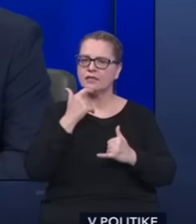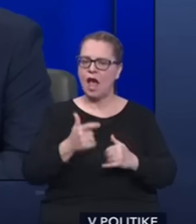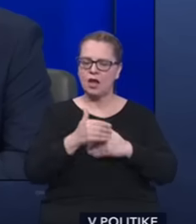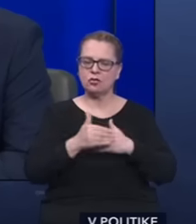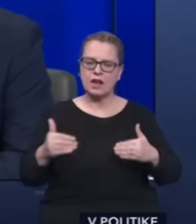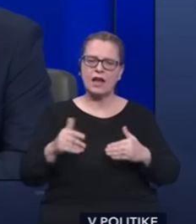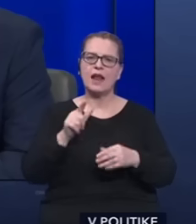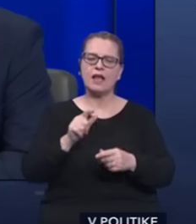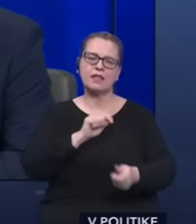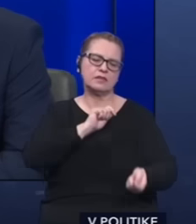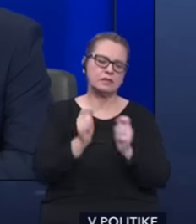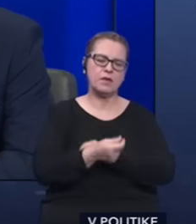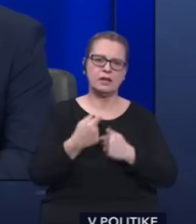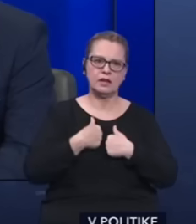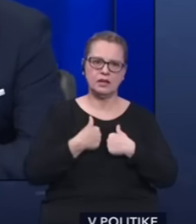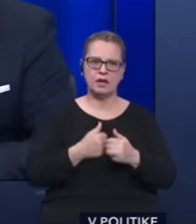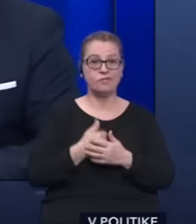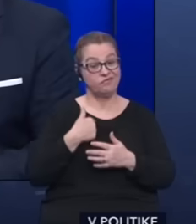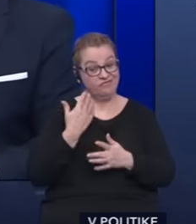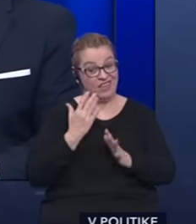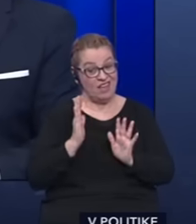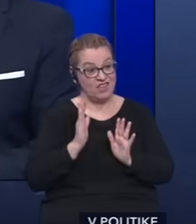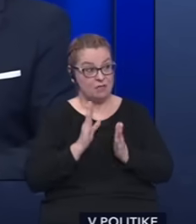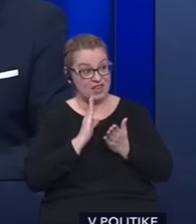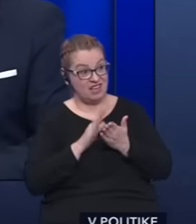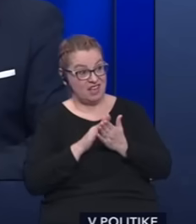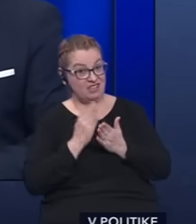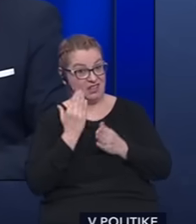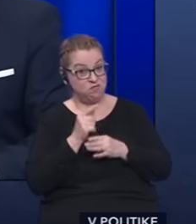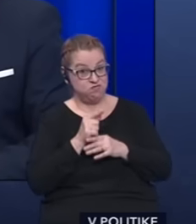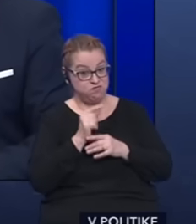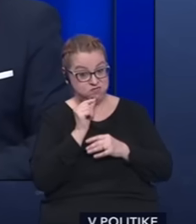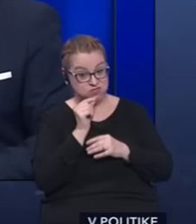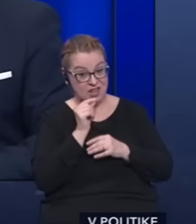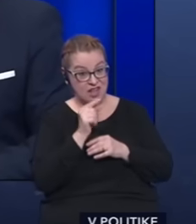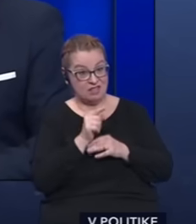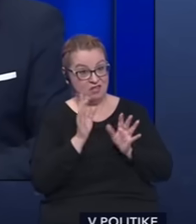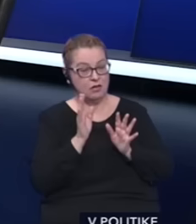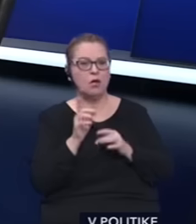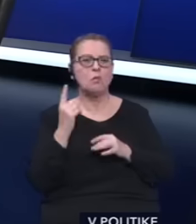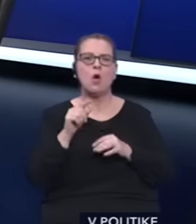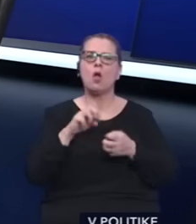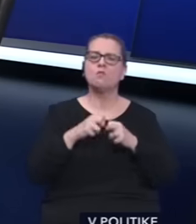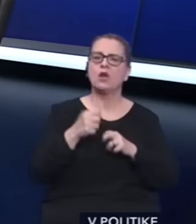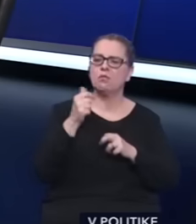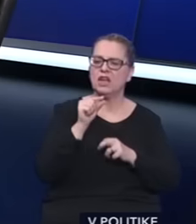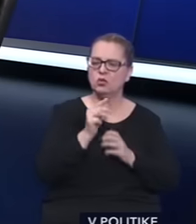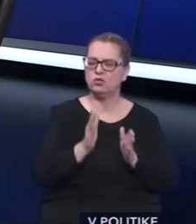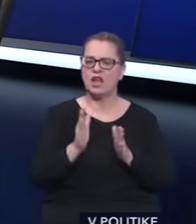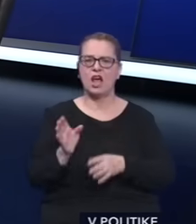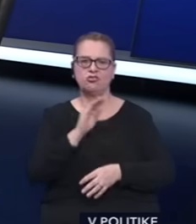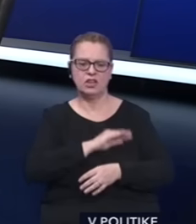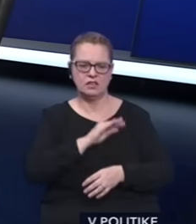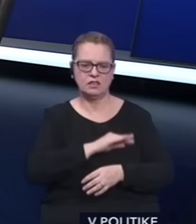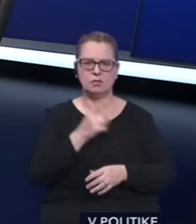som urobil v Národnej rade. Keksiky boli najväčším problémom. Ale bola tam problém, pán redaktor, s minutážou. Boli problém s disciplínou. Veď sa